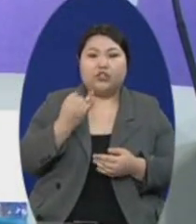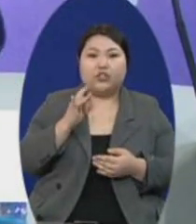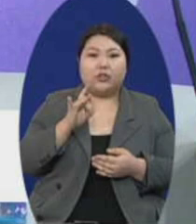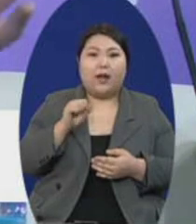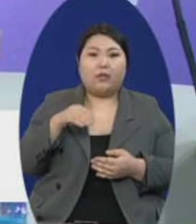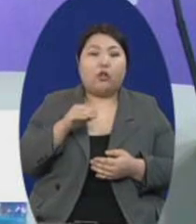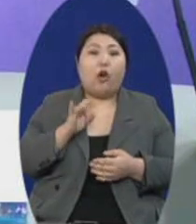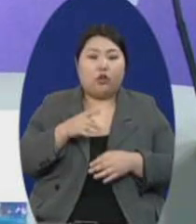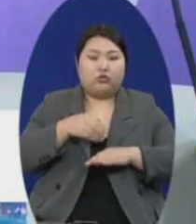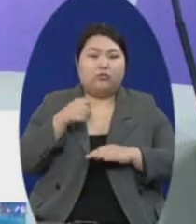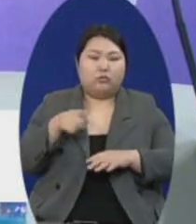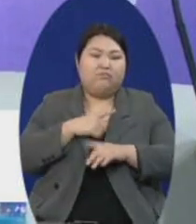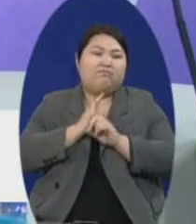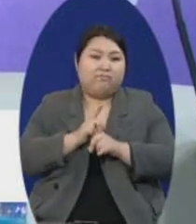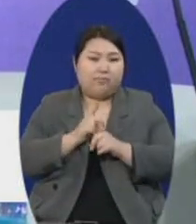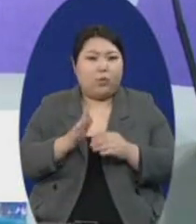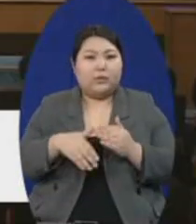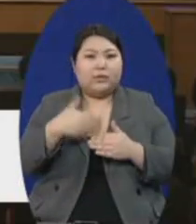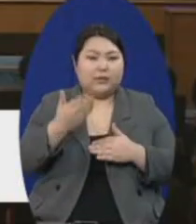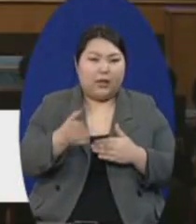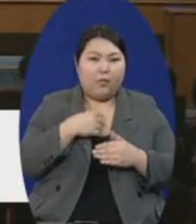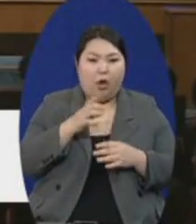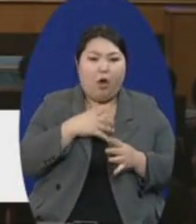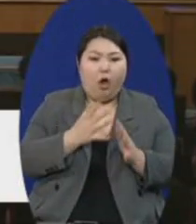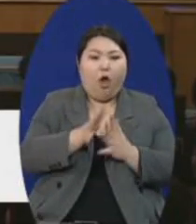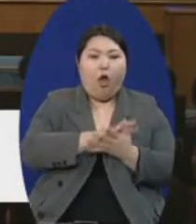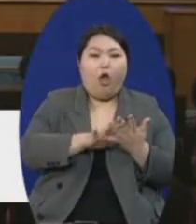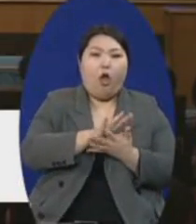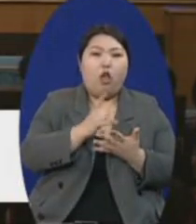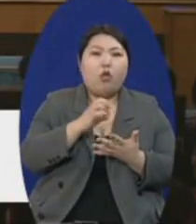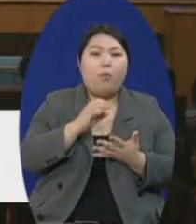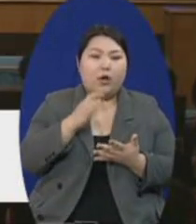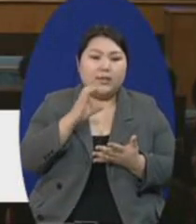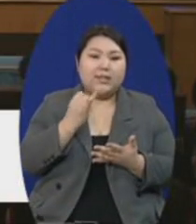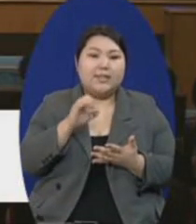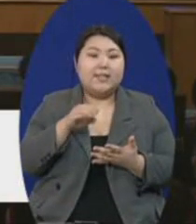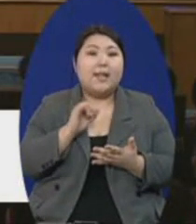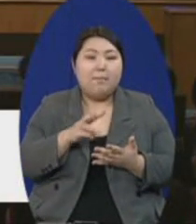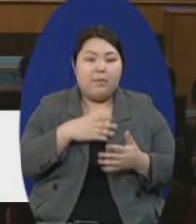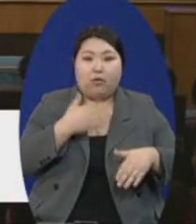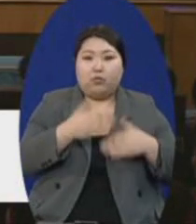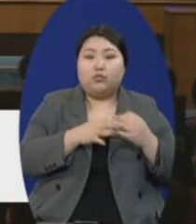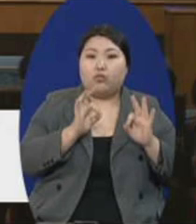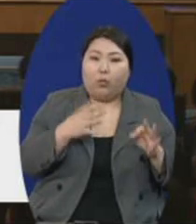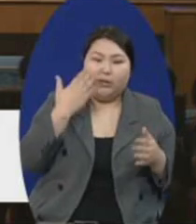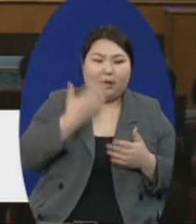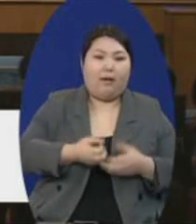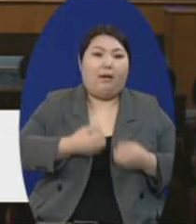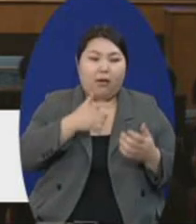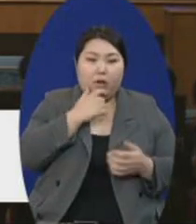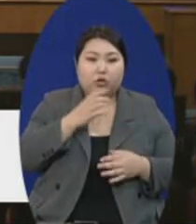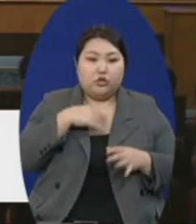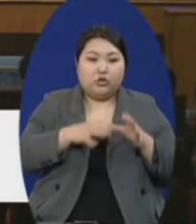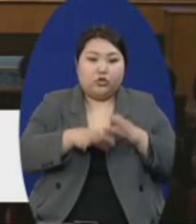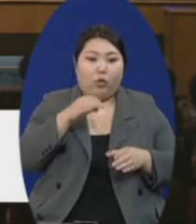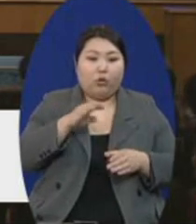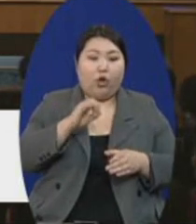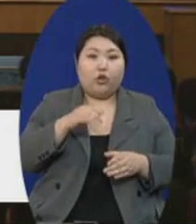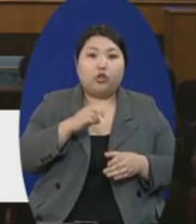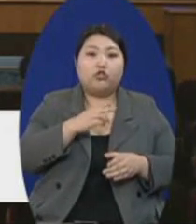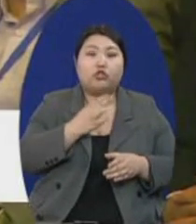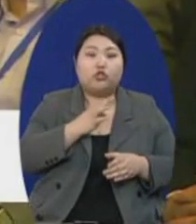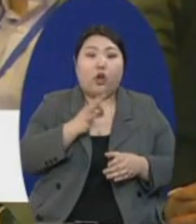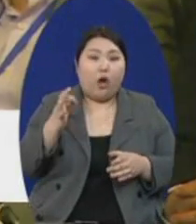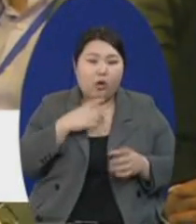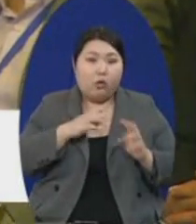Цаашид хөдөлмөг систем шилжүүлэхийн зөв эсэх талаар одоо саналаа гаргаж байгаа. Хэрвээ сонгуулийн тогтцоог өөрчлөхийг үндсэн хууль